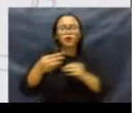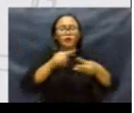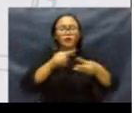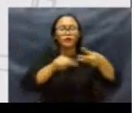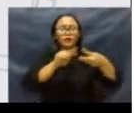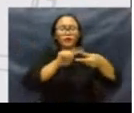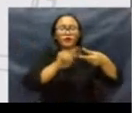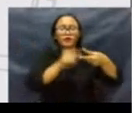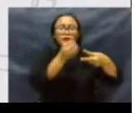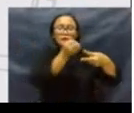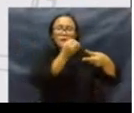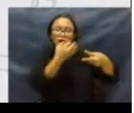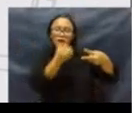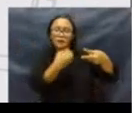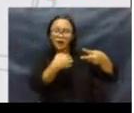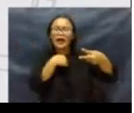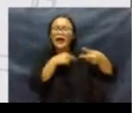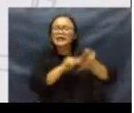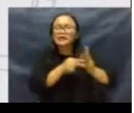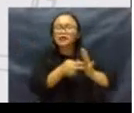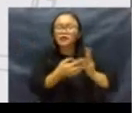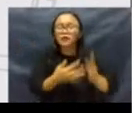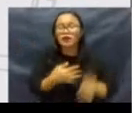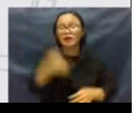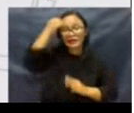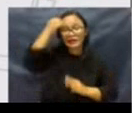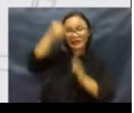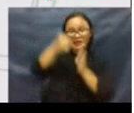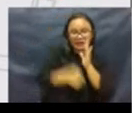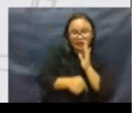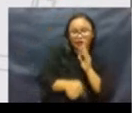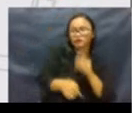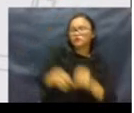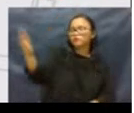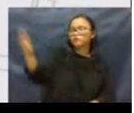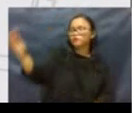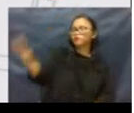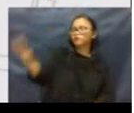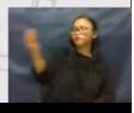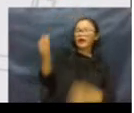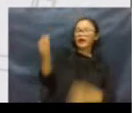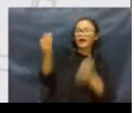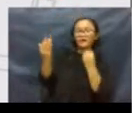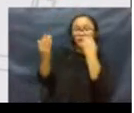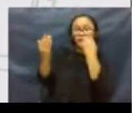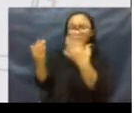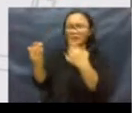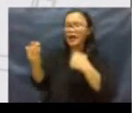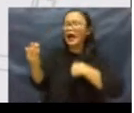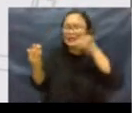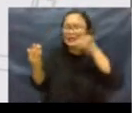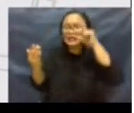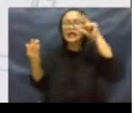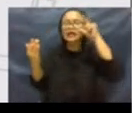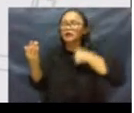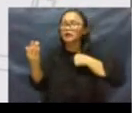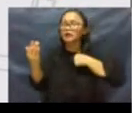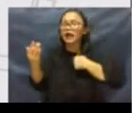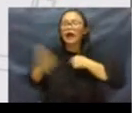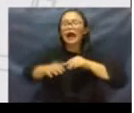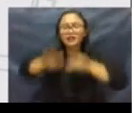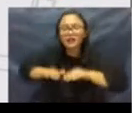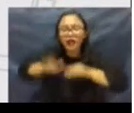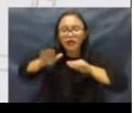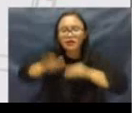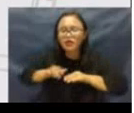dan hati-hati untuk menerima, menolak, dan menangguhkan penilaian terhadap suatu